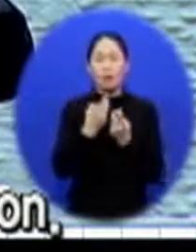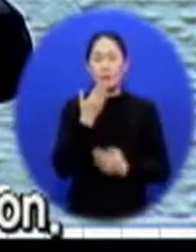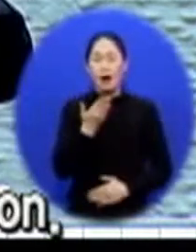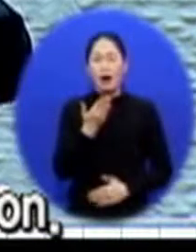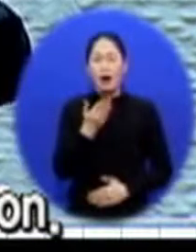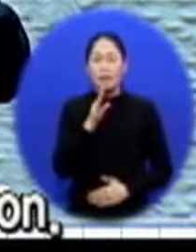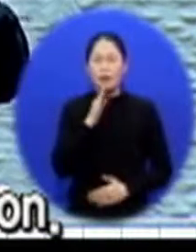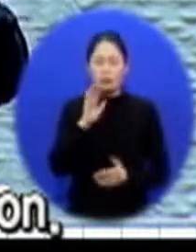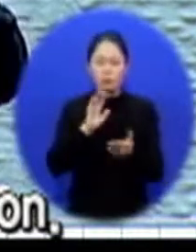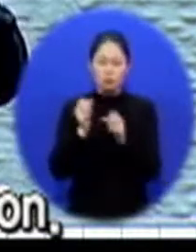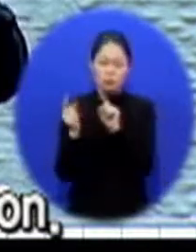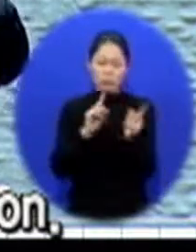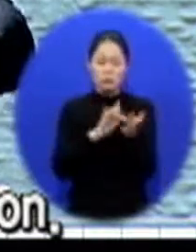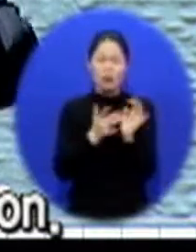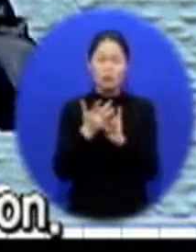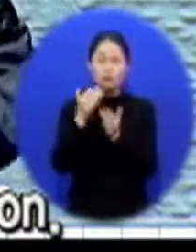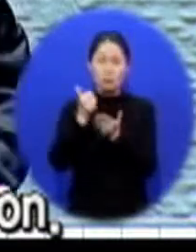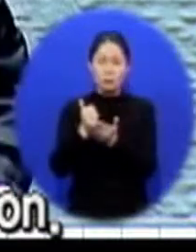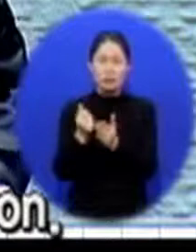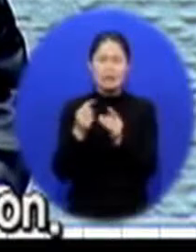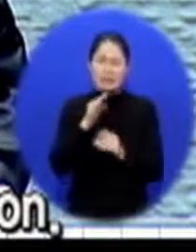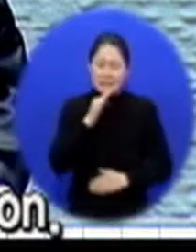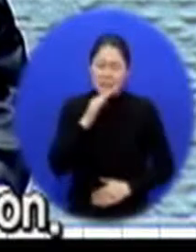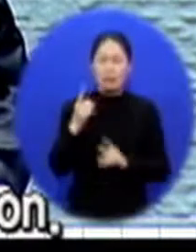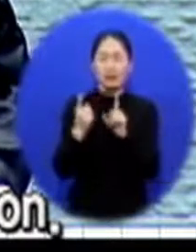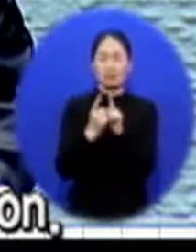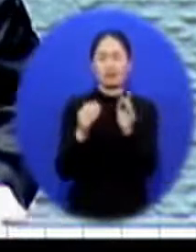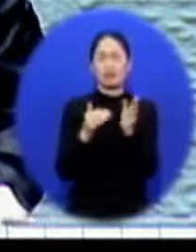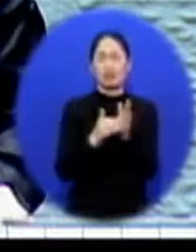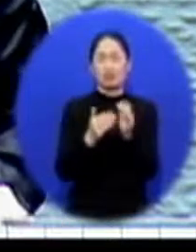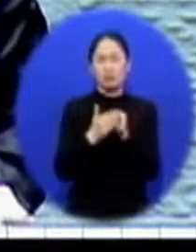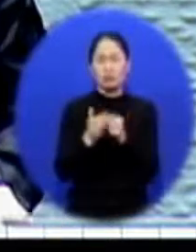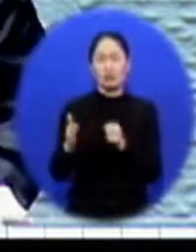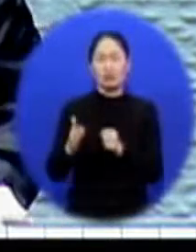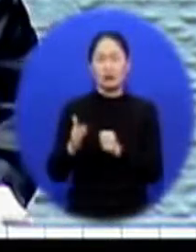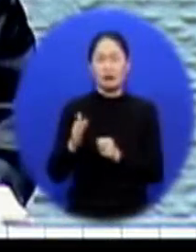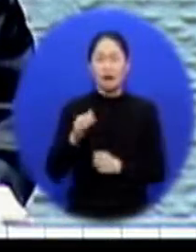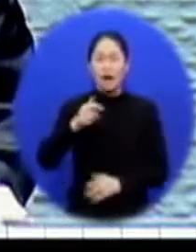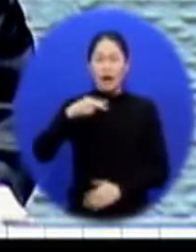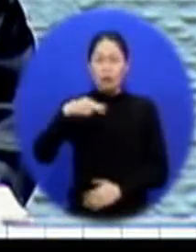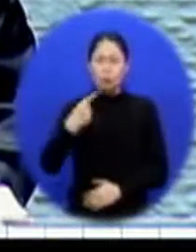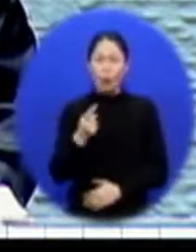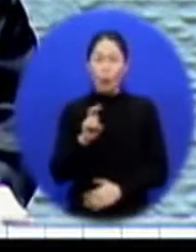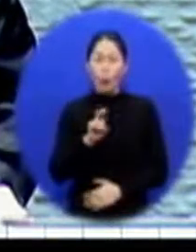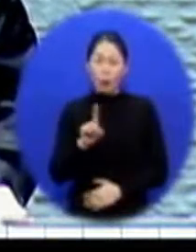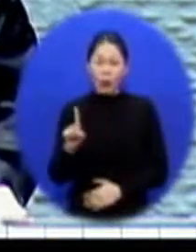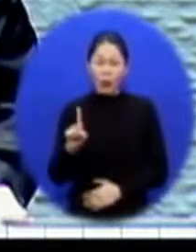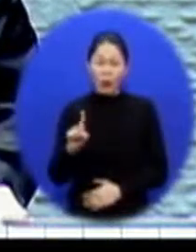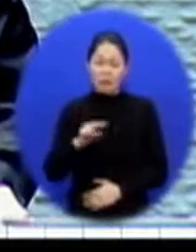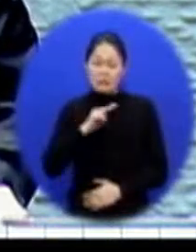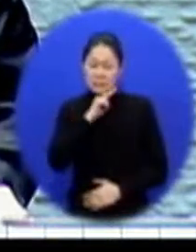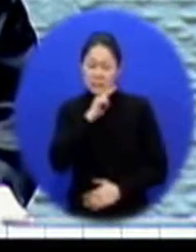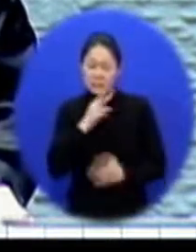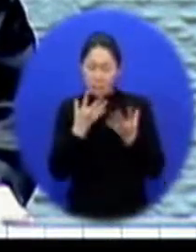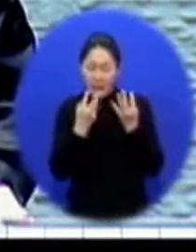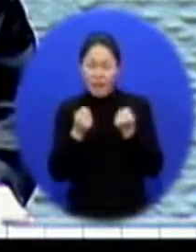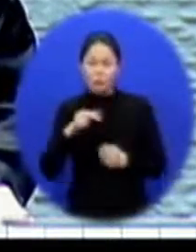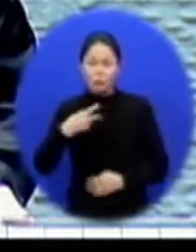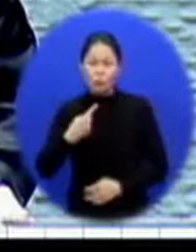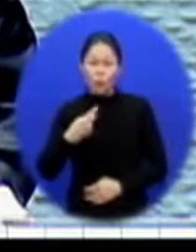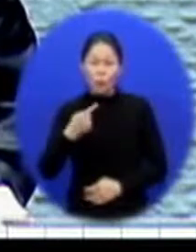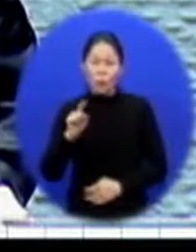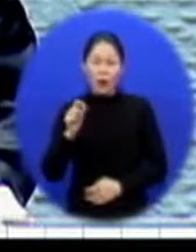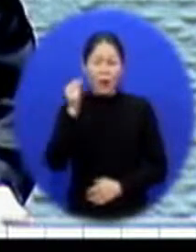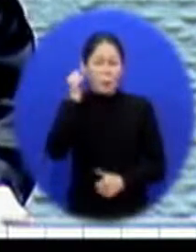부활 하신 예수님을 실제로 만났기 때문이죠 도마는 의심 많은 도마 라는 별명을